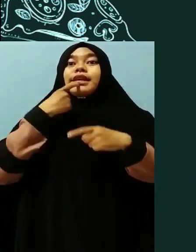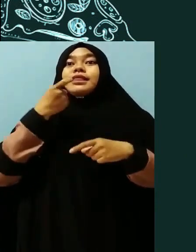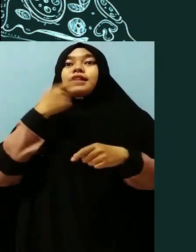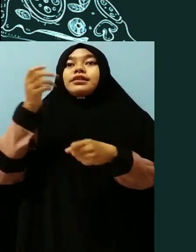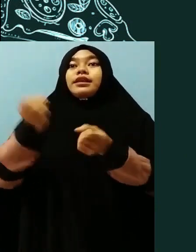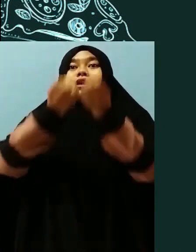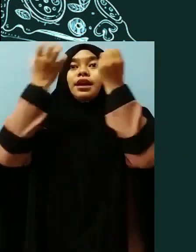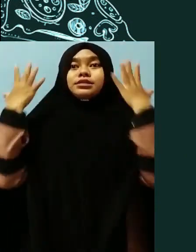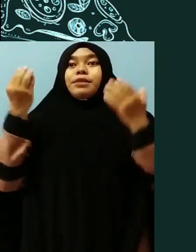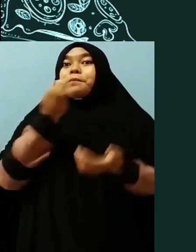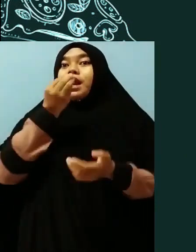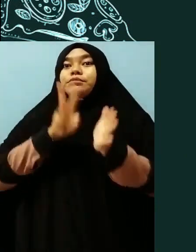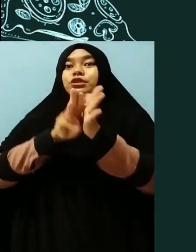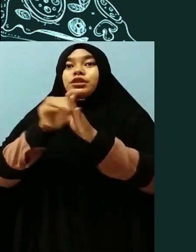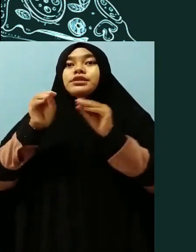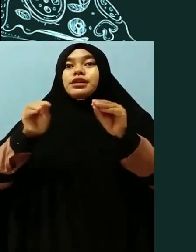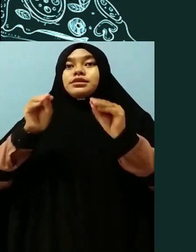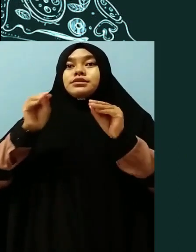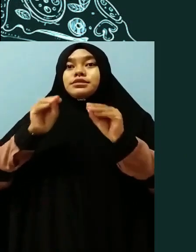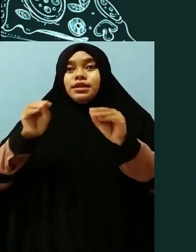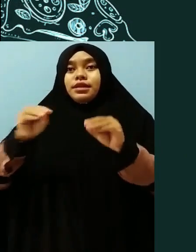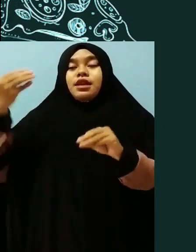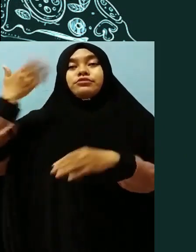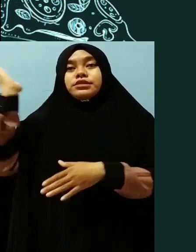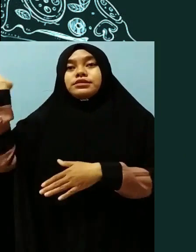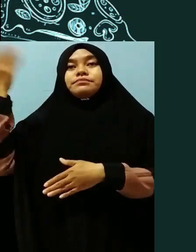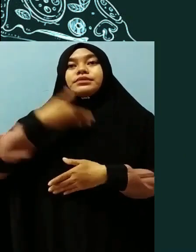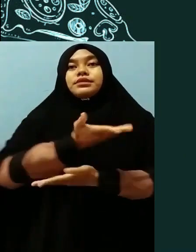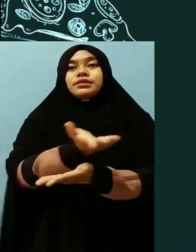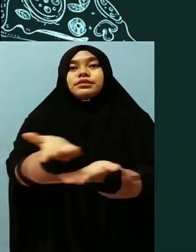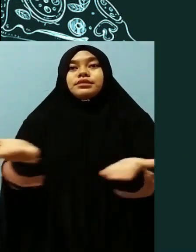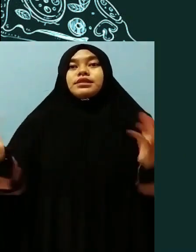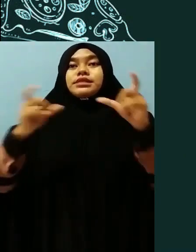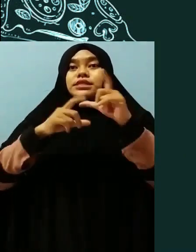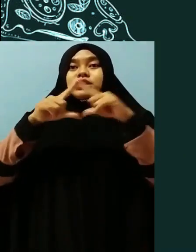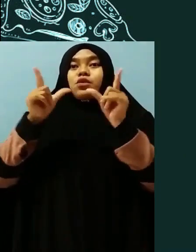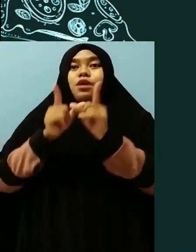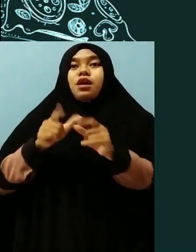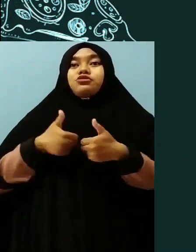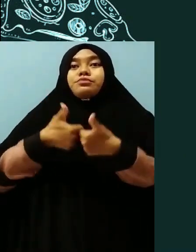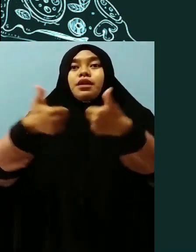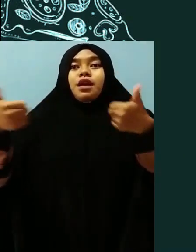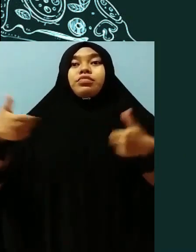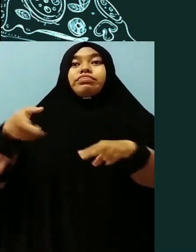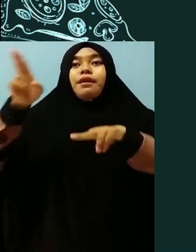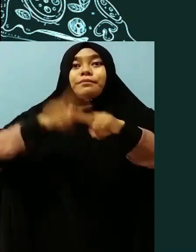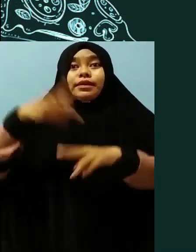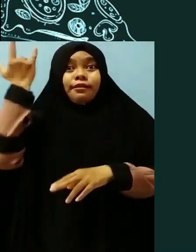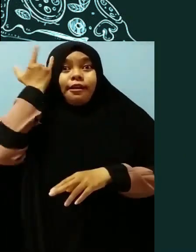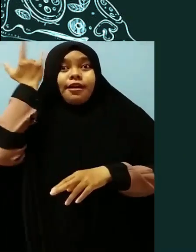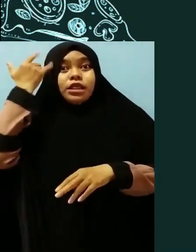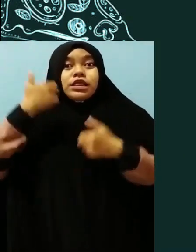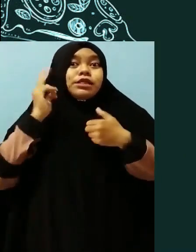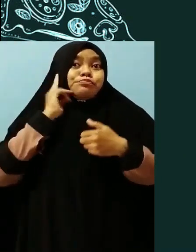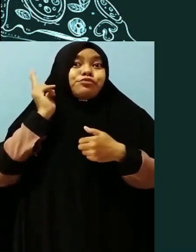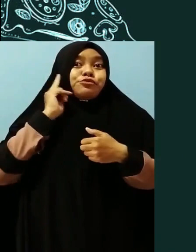tentang menjelaskan adab makan menurut ajaran Rasulullah sallallahu alaihi wasallam. Nah, supaya kalian